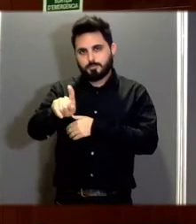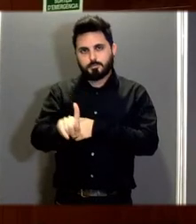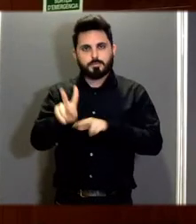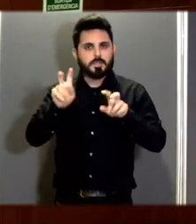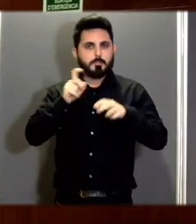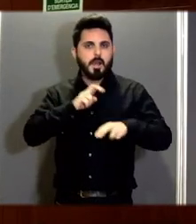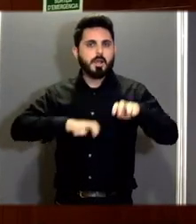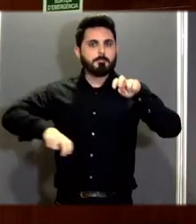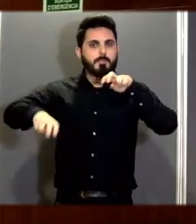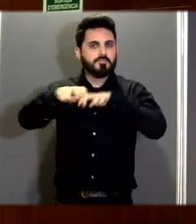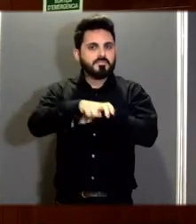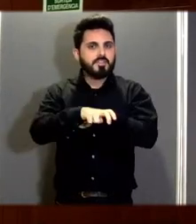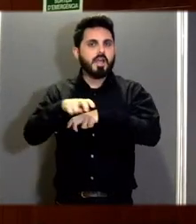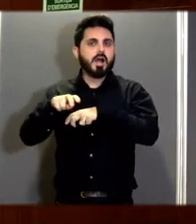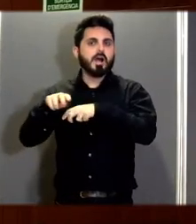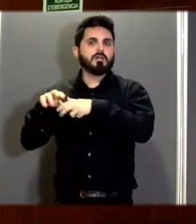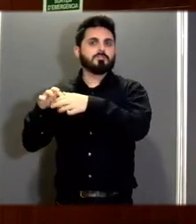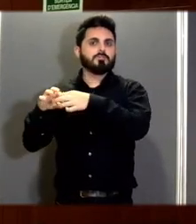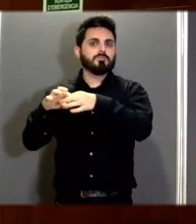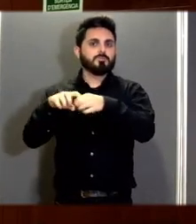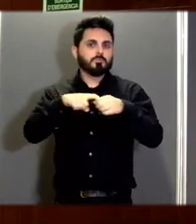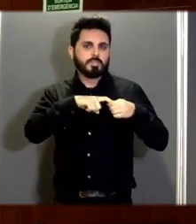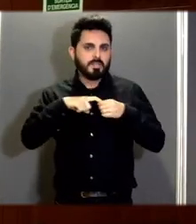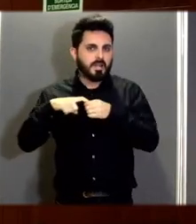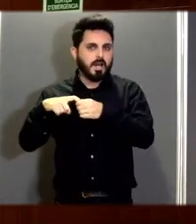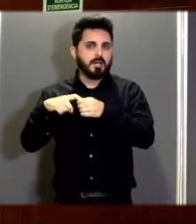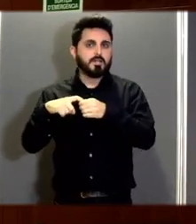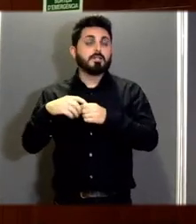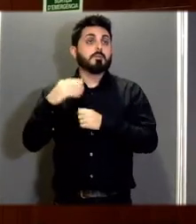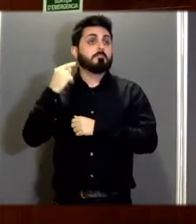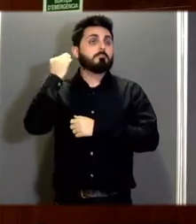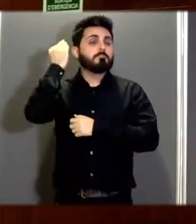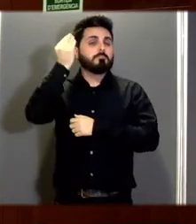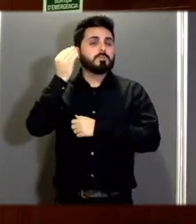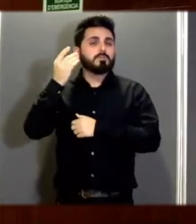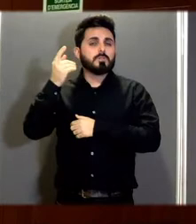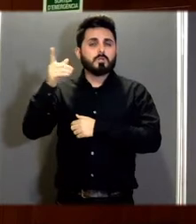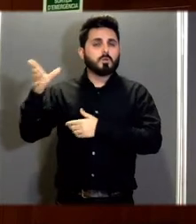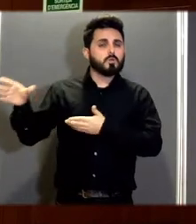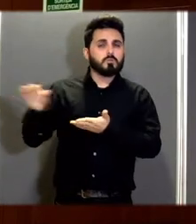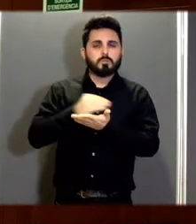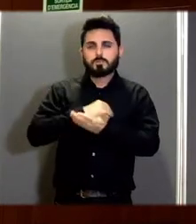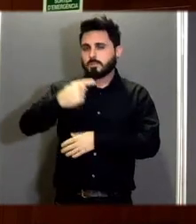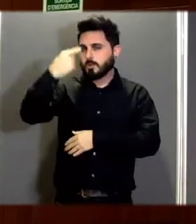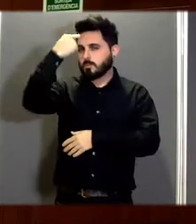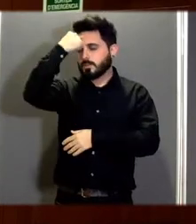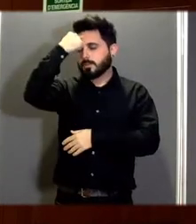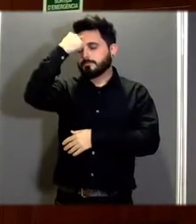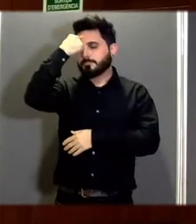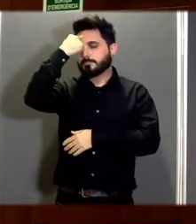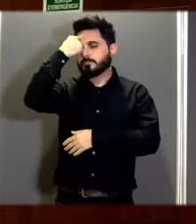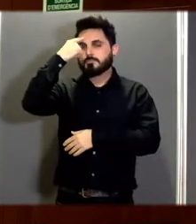de solidaritat, crec que tots recordem aquella